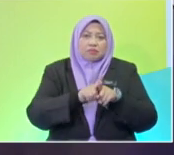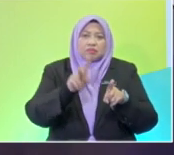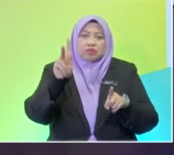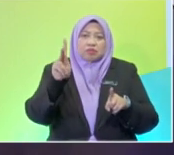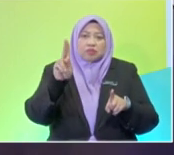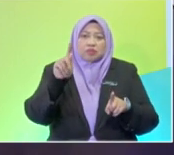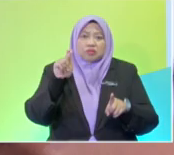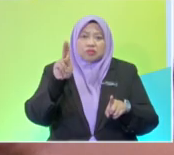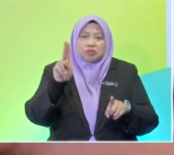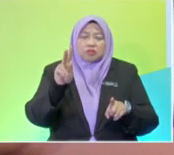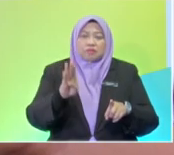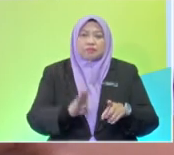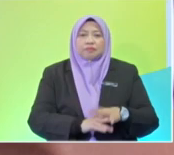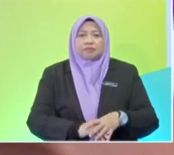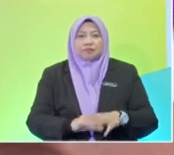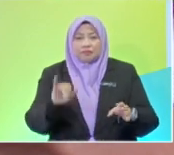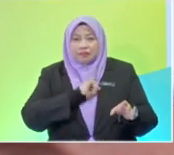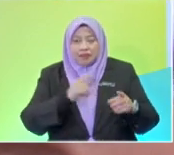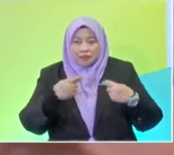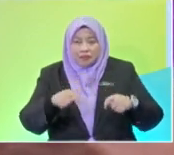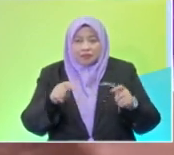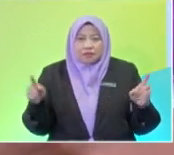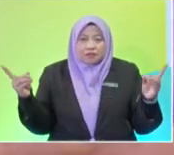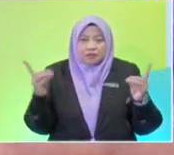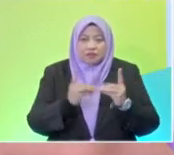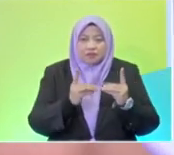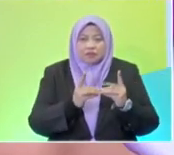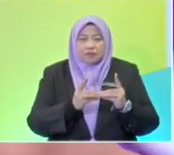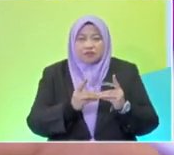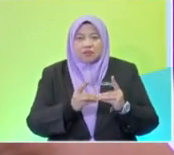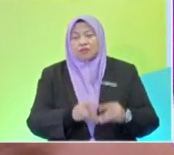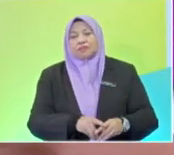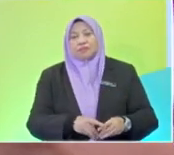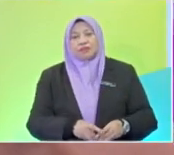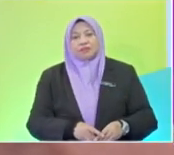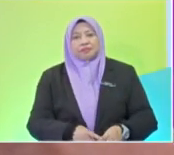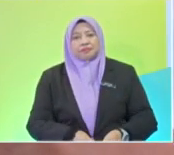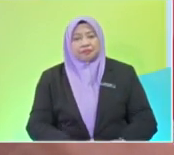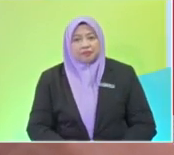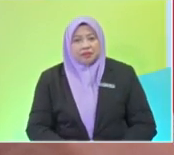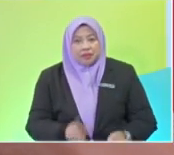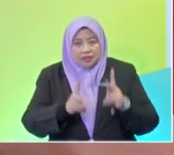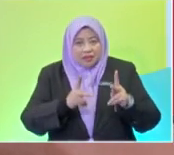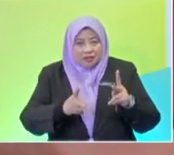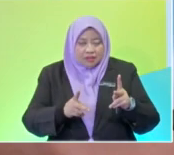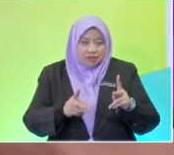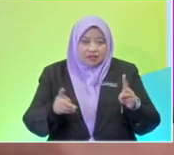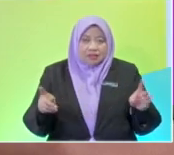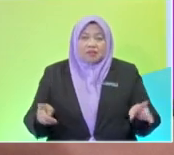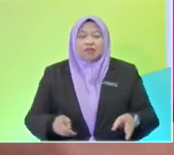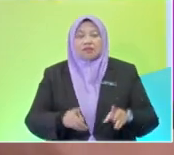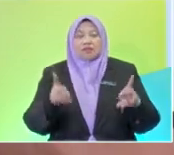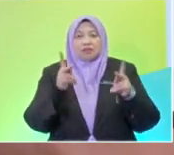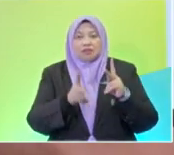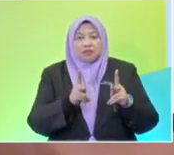betul saya temukan dan dia menarik dengan kuat dan laju kalau begitu menunjukkan dia bertemu